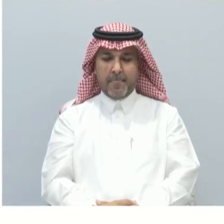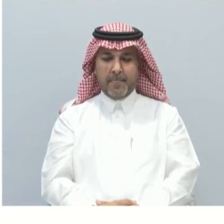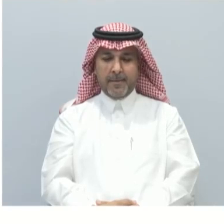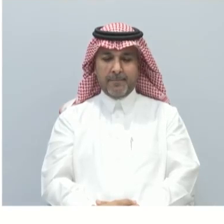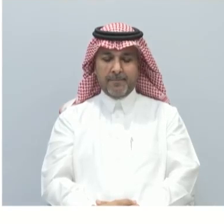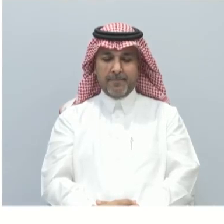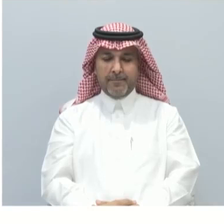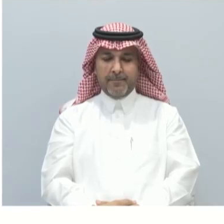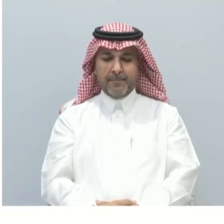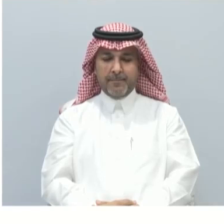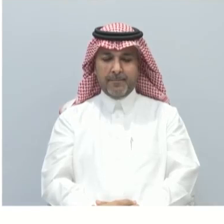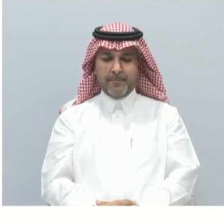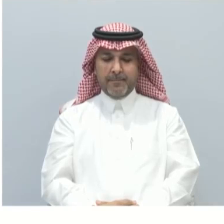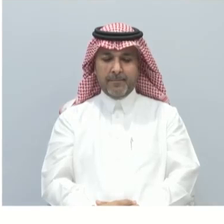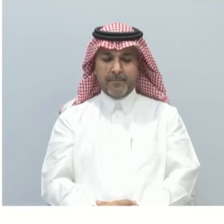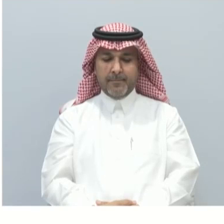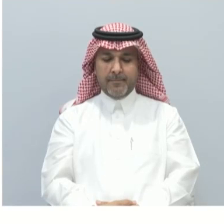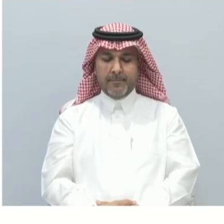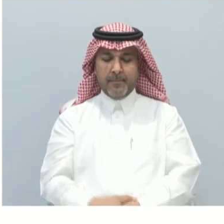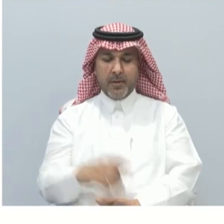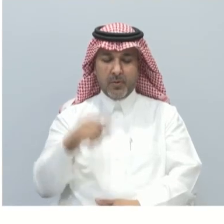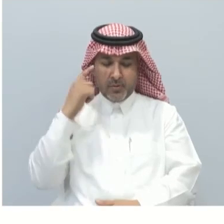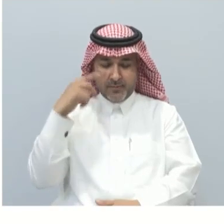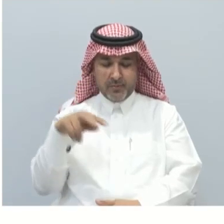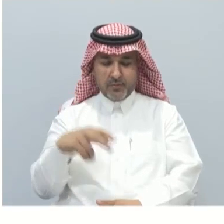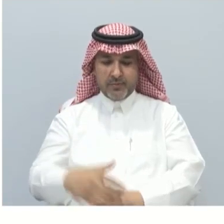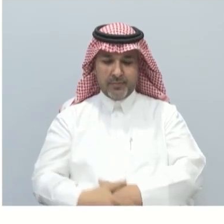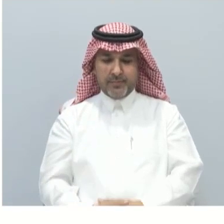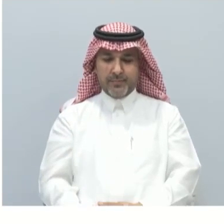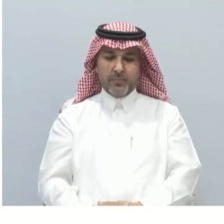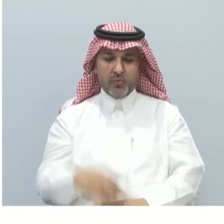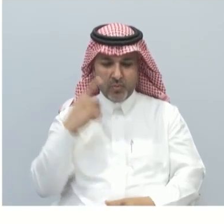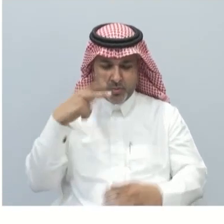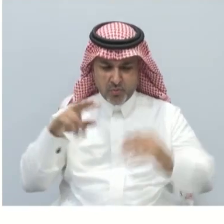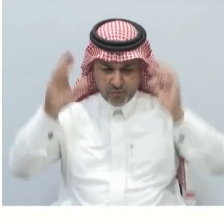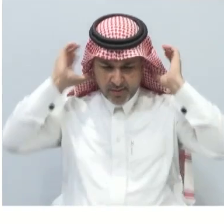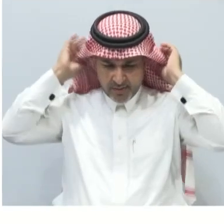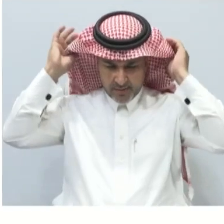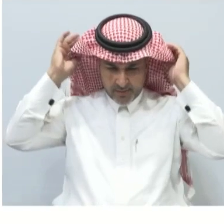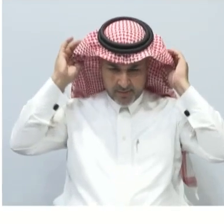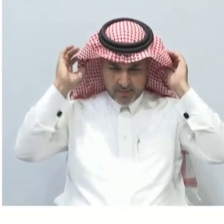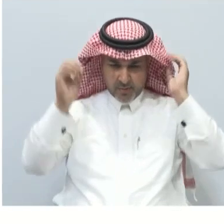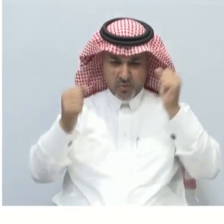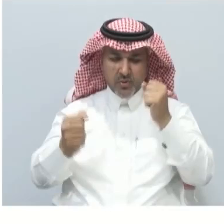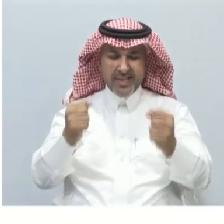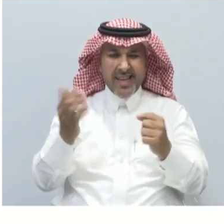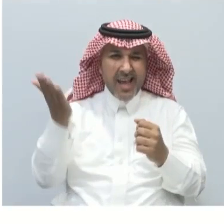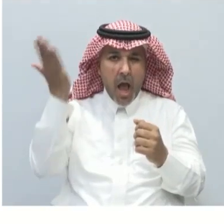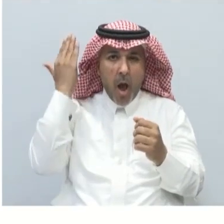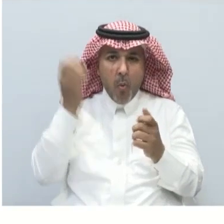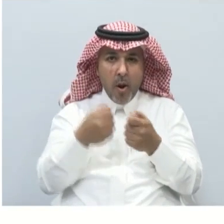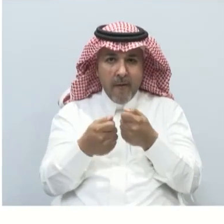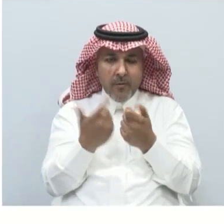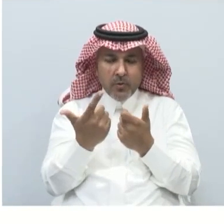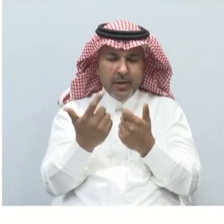نقوم بحمد الله تعالى انتهينا من الدرس الاول في الوحده الثانيه لكن ناخذ بعض التمارين قال لك سياره كان سعرها 80 الف ثم بدا